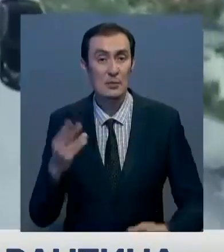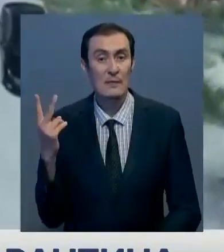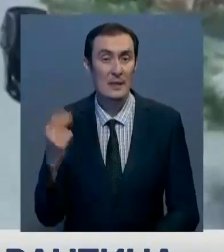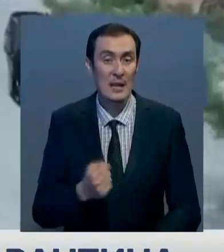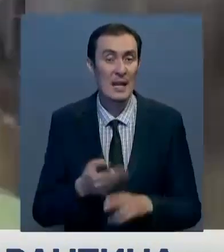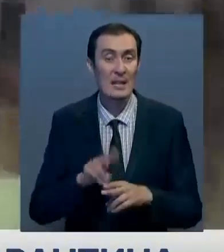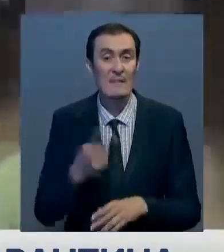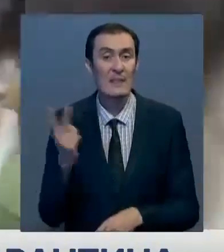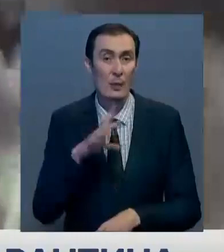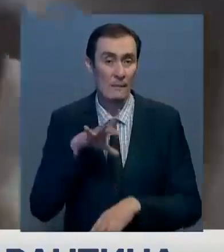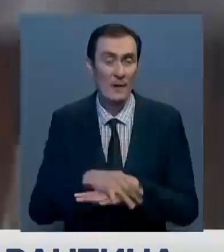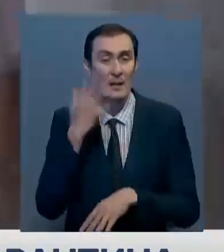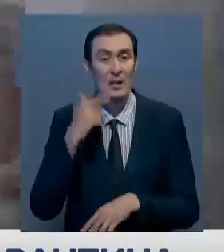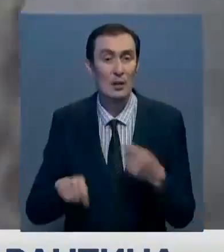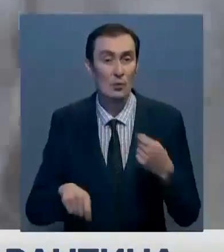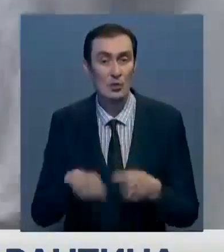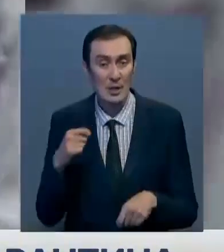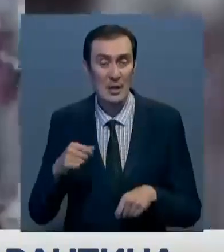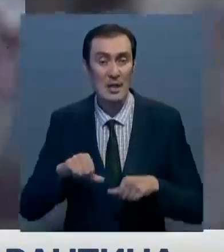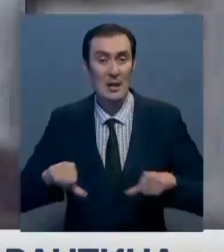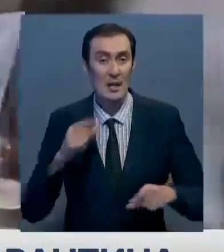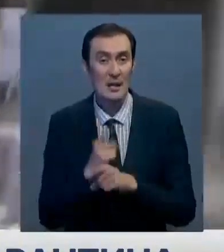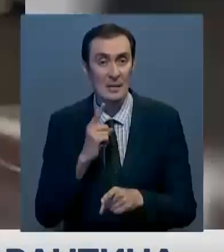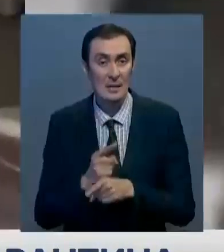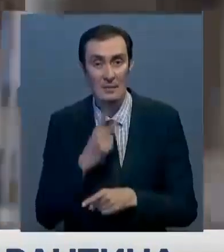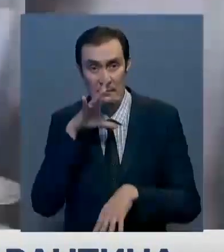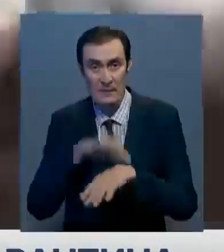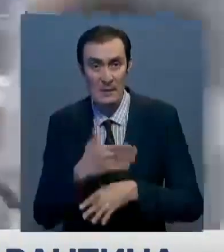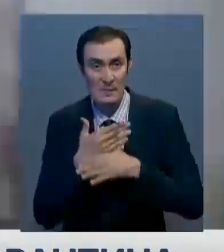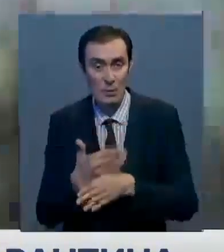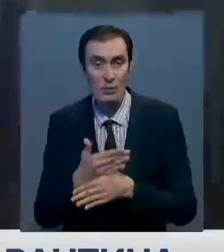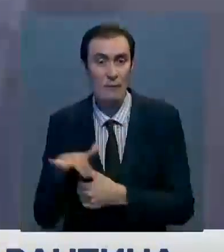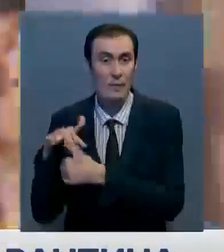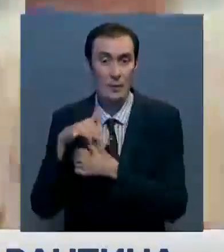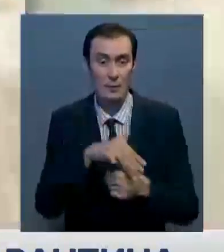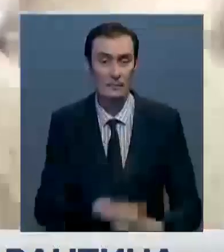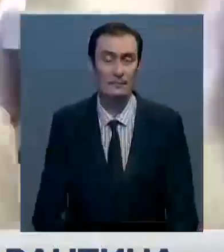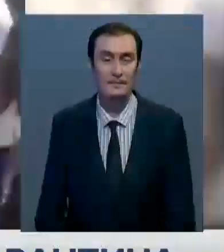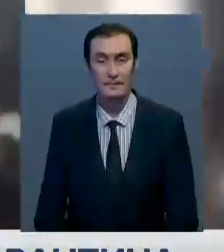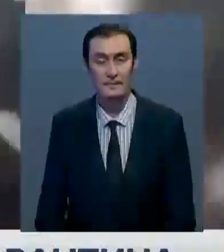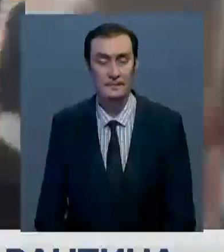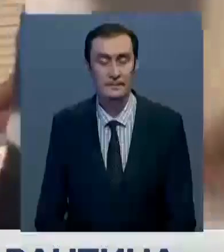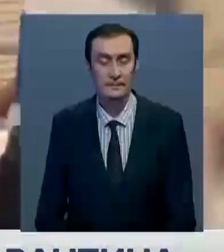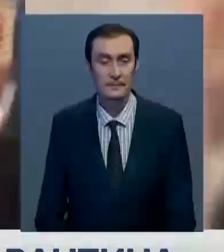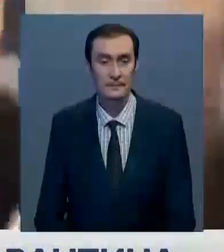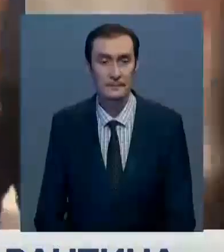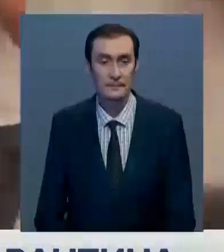последние 2 недели это второй случай, когда нарушителей карантина помог выявить беспилотный помощник.